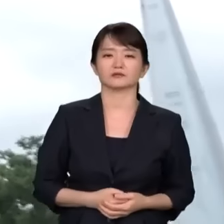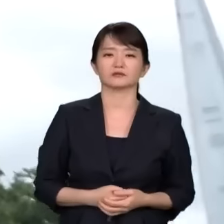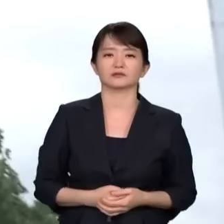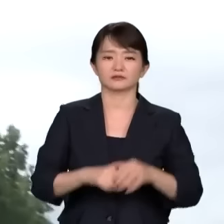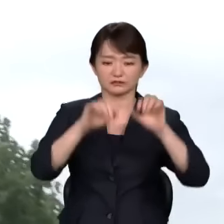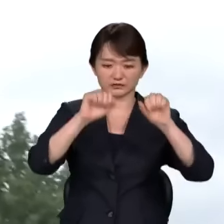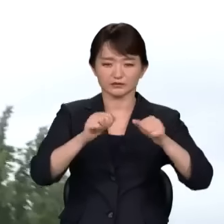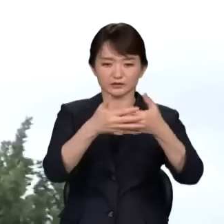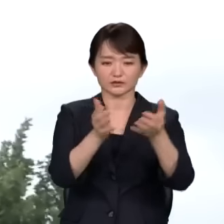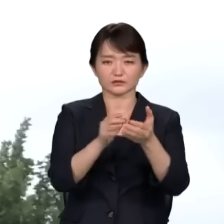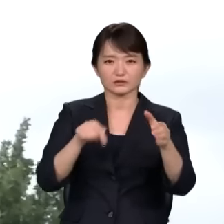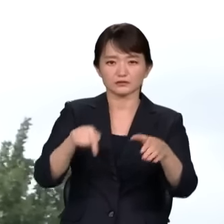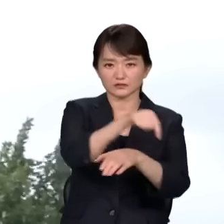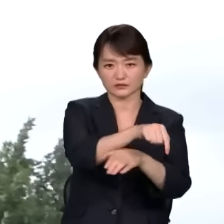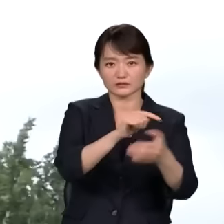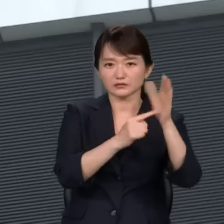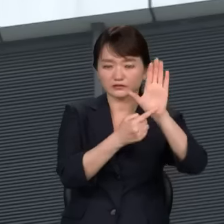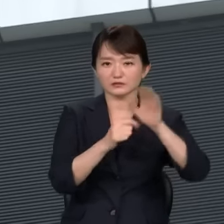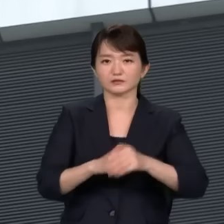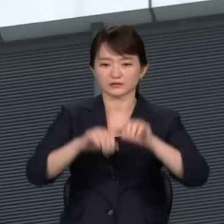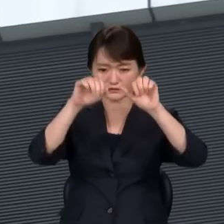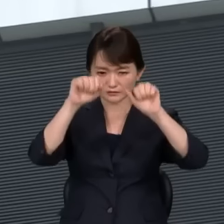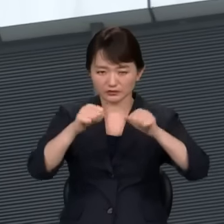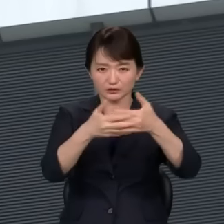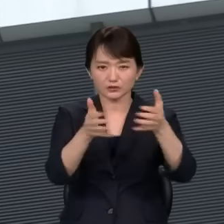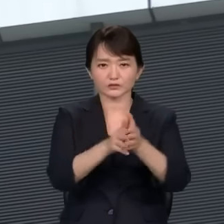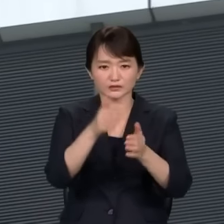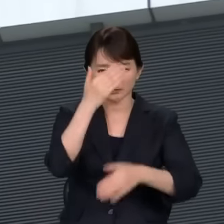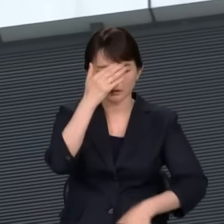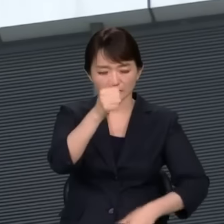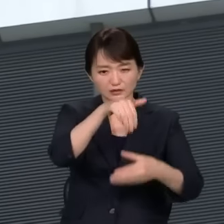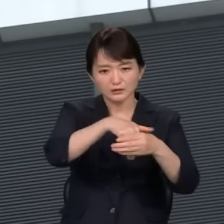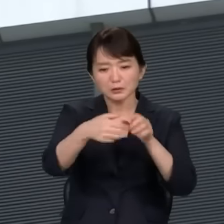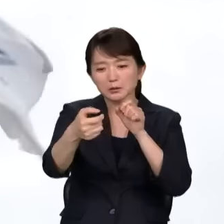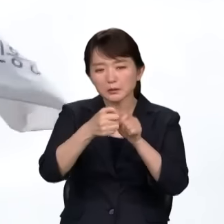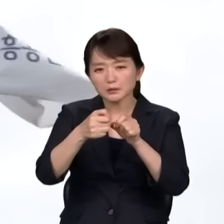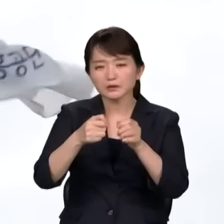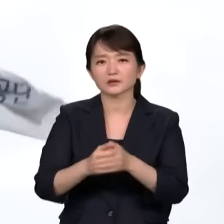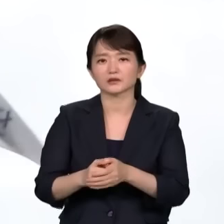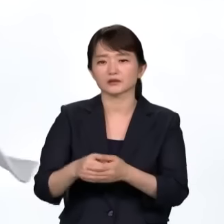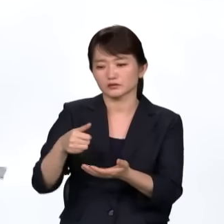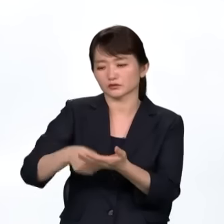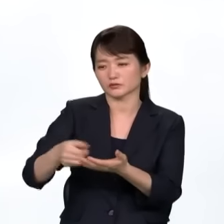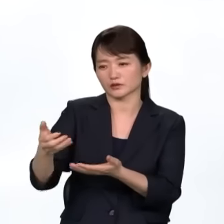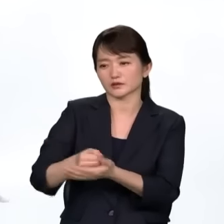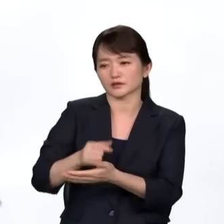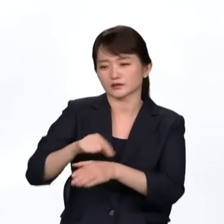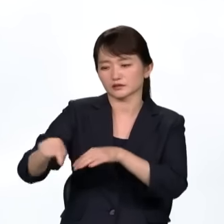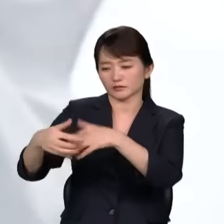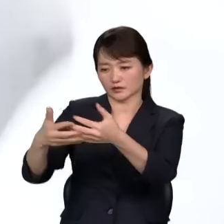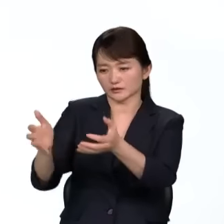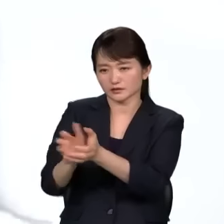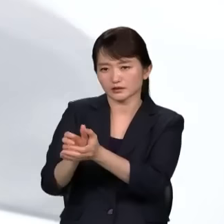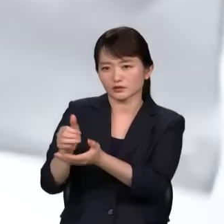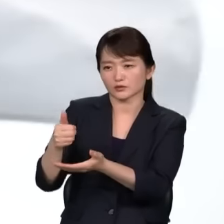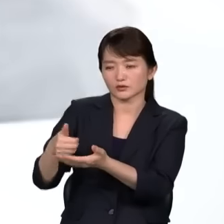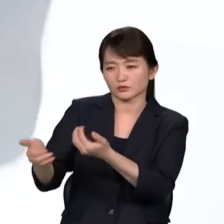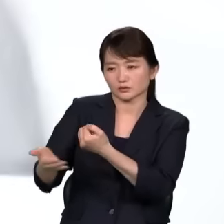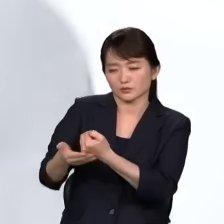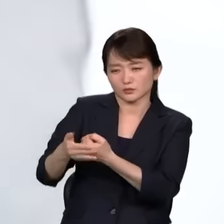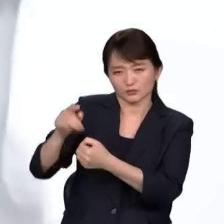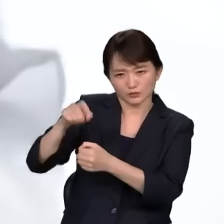체육계 안팎에선 내년 초 체육회 회장 선거를 앞두고 투표권이 있는 지방체육단체의 마음을 붙잡으려는 선심성, 외유성